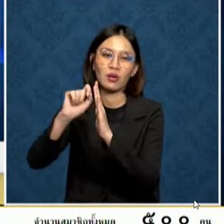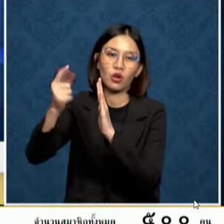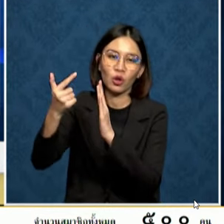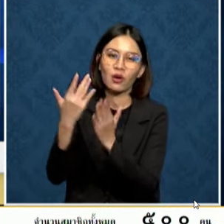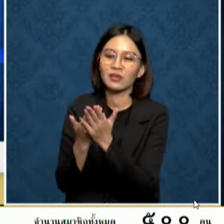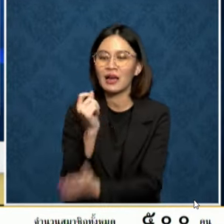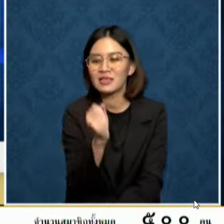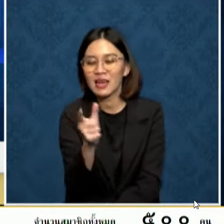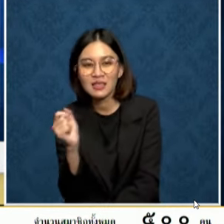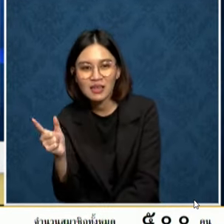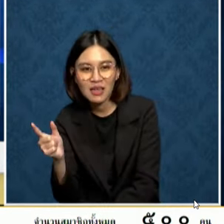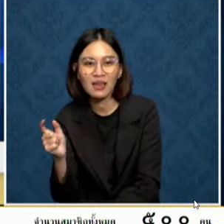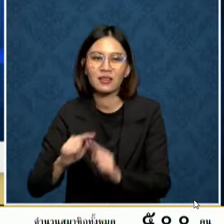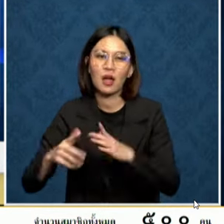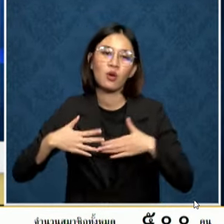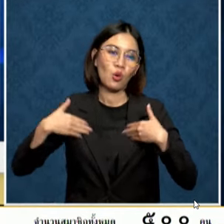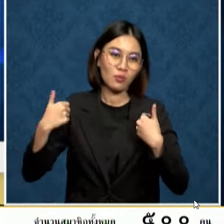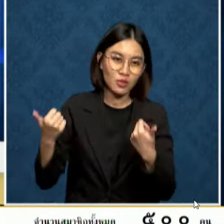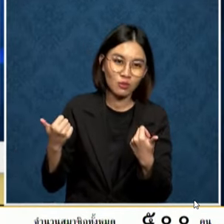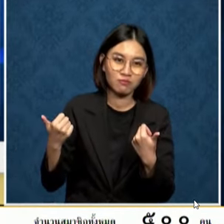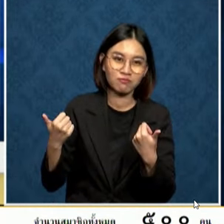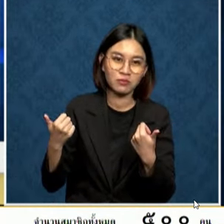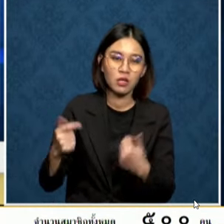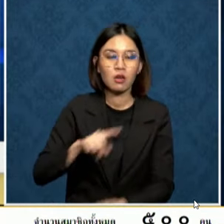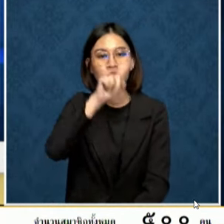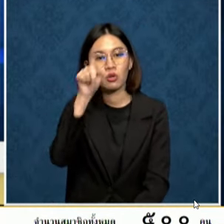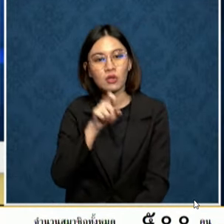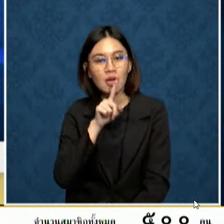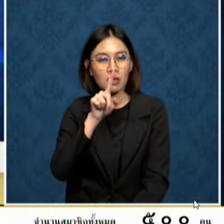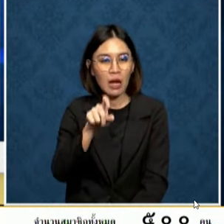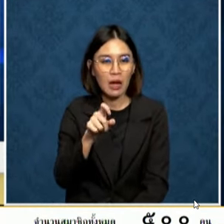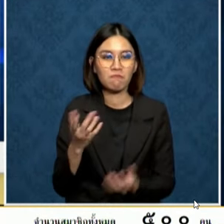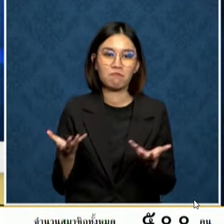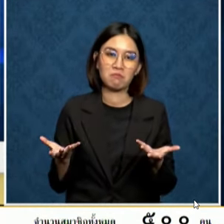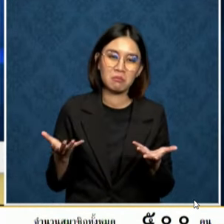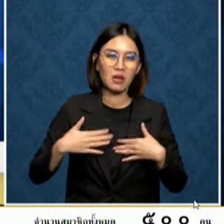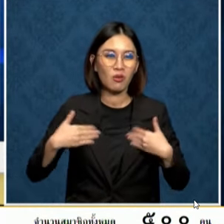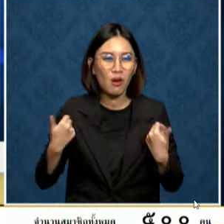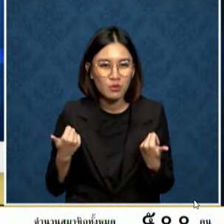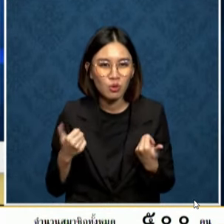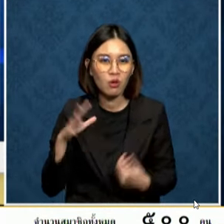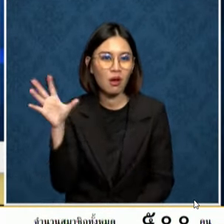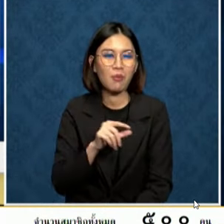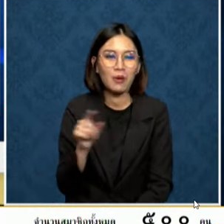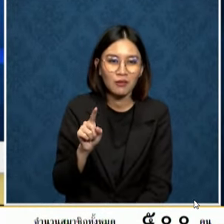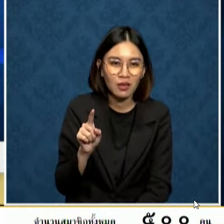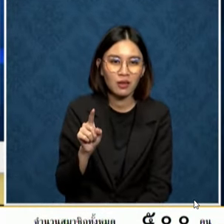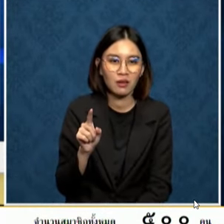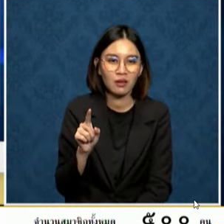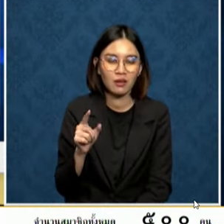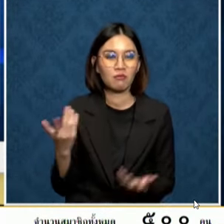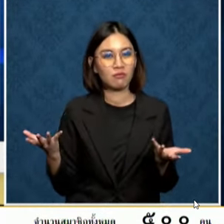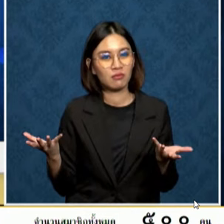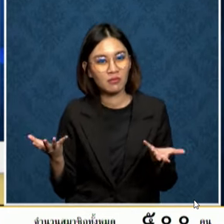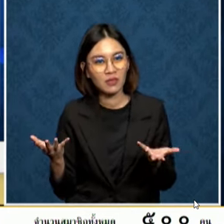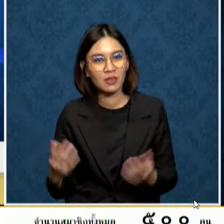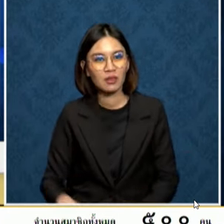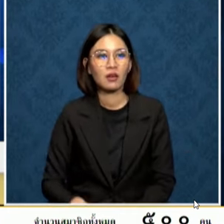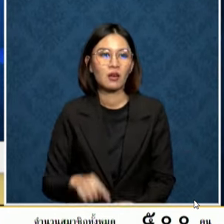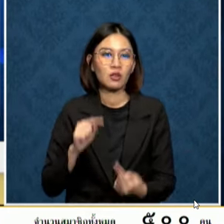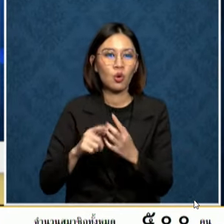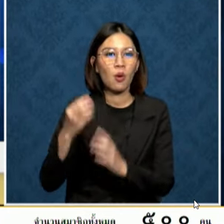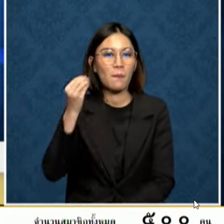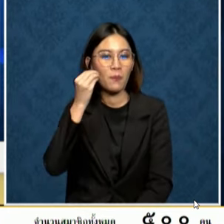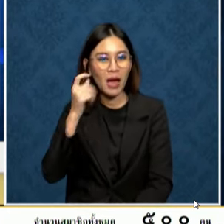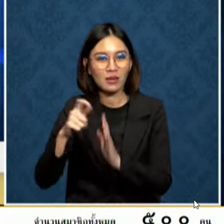ใช้จ่ายเงินบูลยมความสตรงนั้นคำถามคือ ความสุกมัจะมาจากตอนไหนครับต้องนั่งบ้านจากอาง